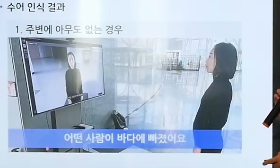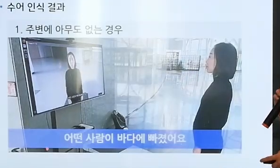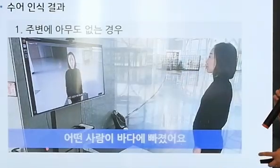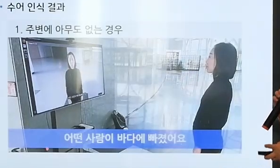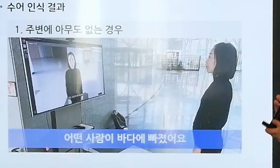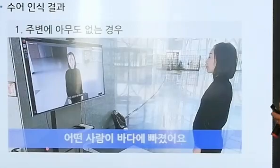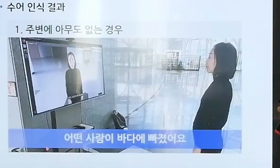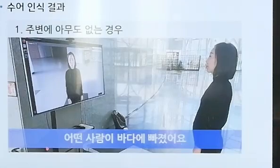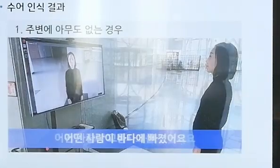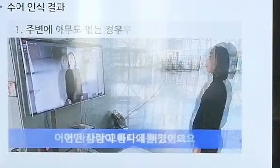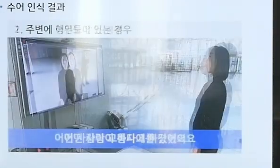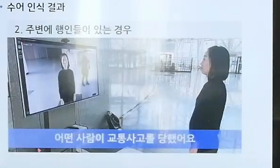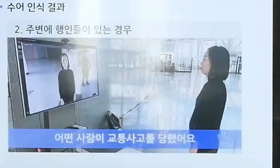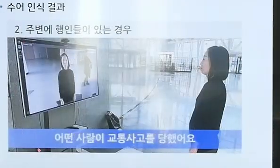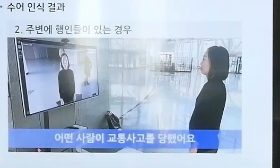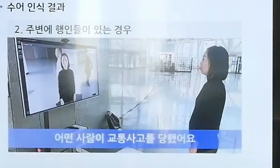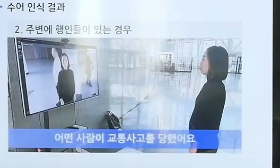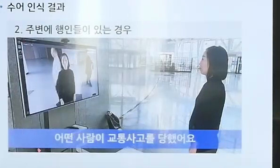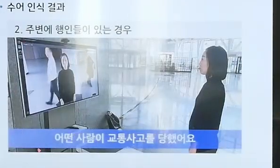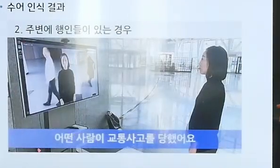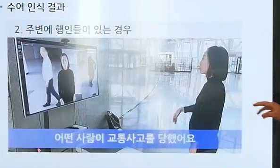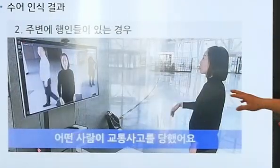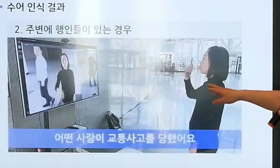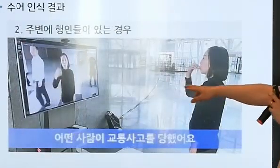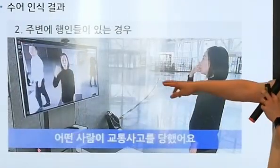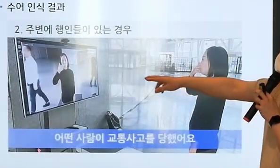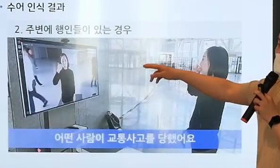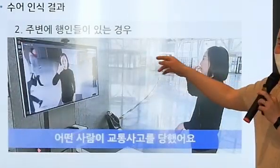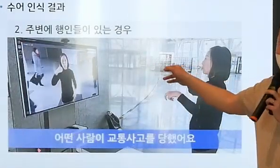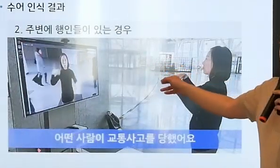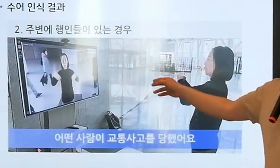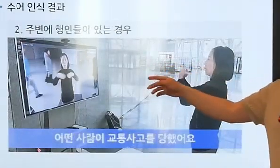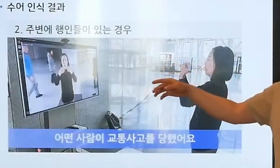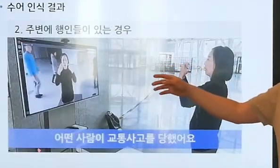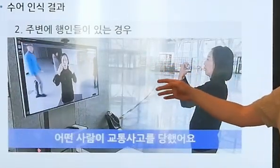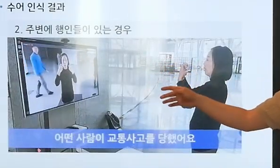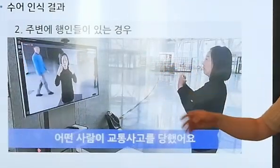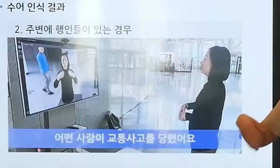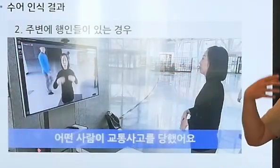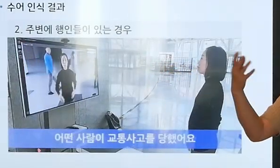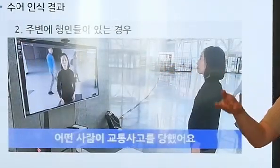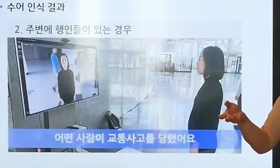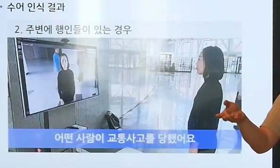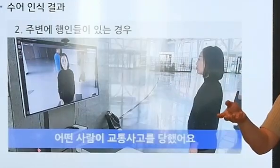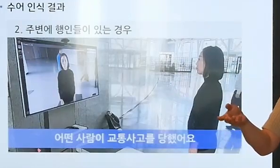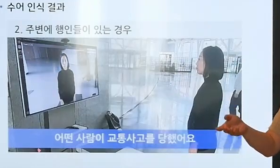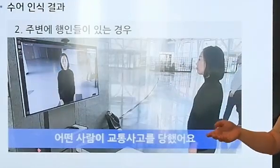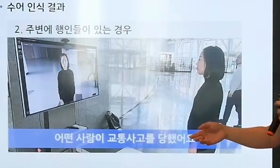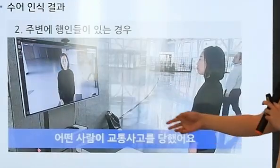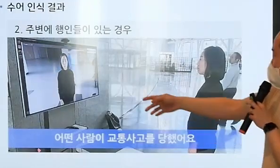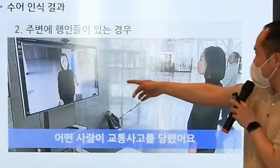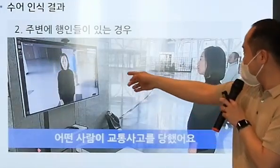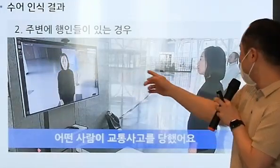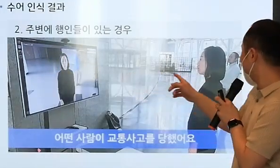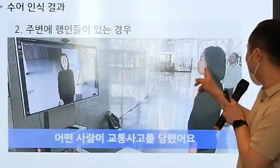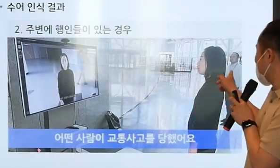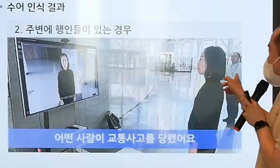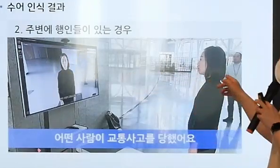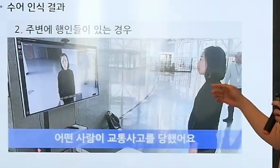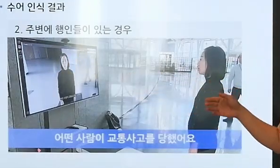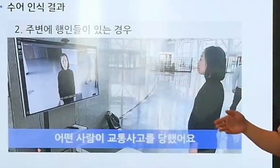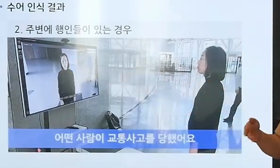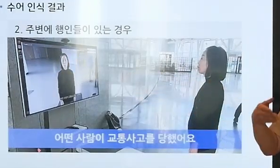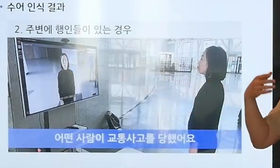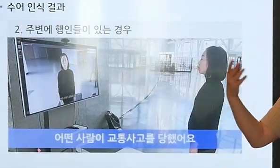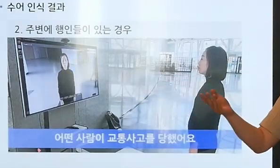그래서 좀 뒷부분을 보면 이제 주변에 이제 지나가는 행인들이 있을 때에도 앞에 있는 이제 제가 잠깐 등장을